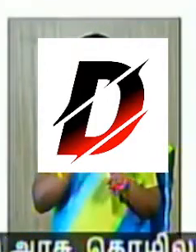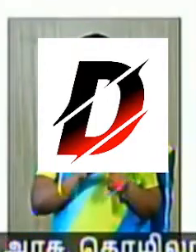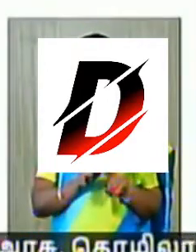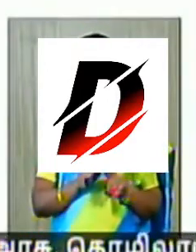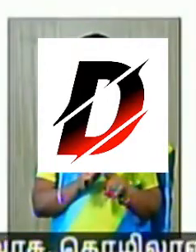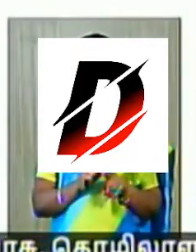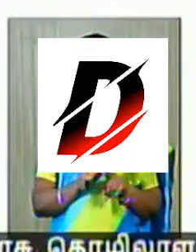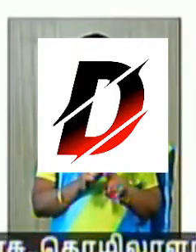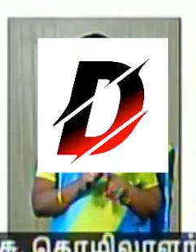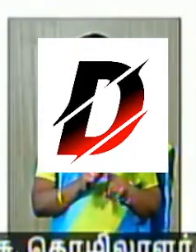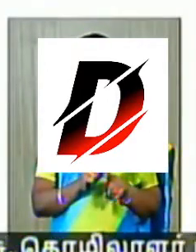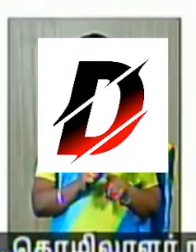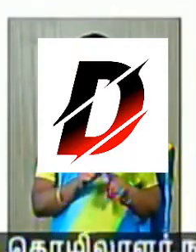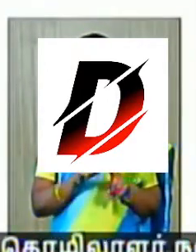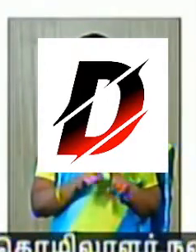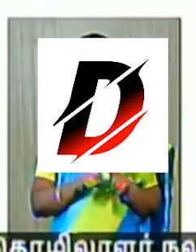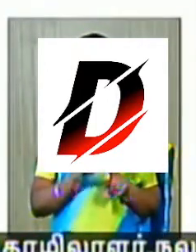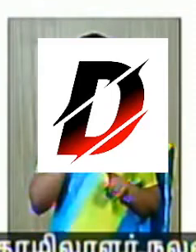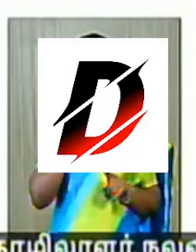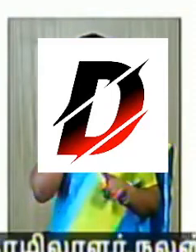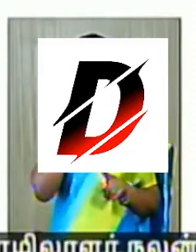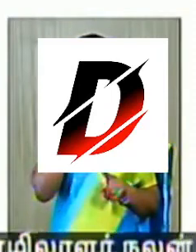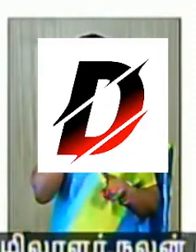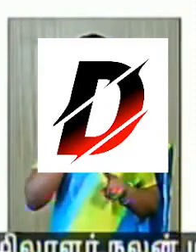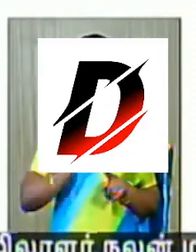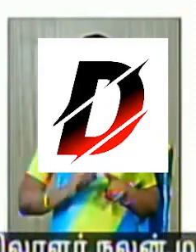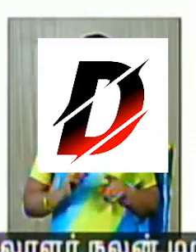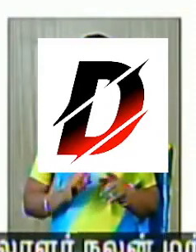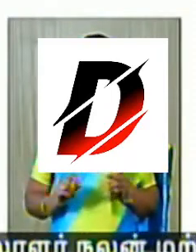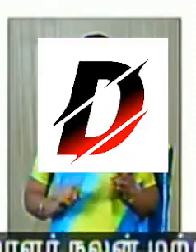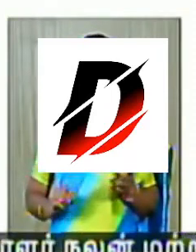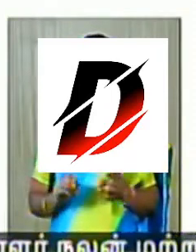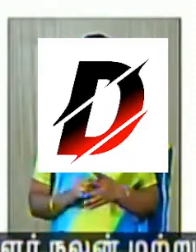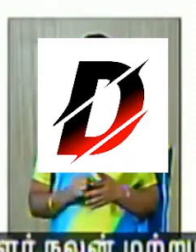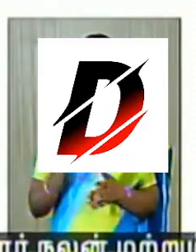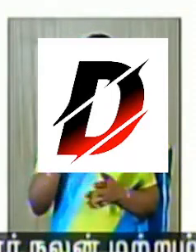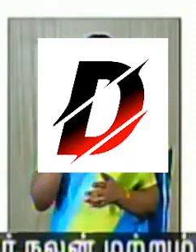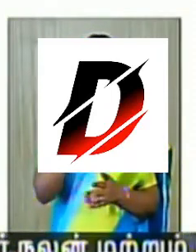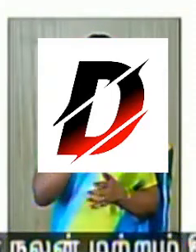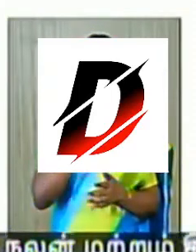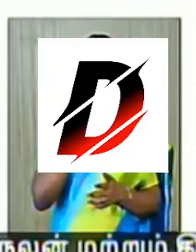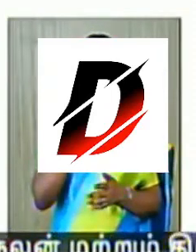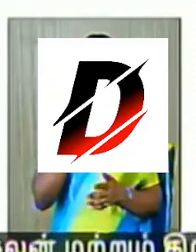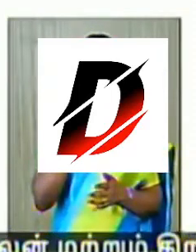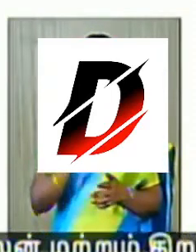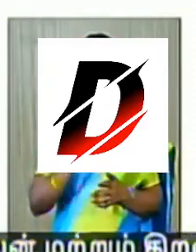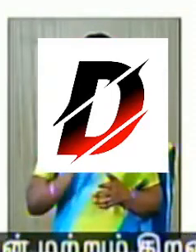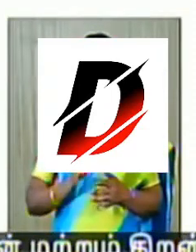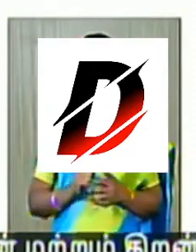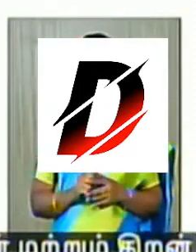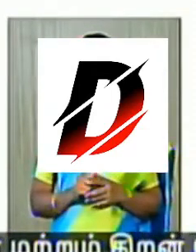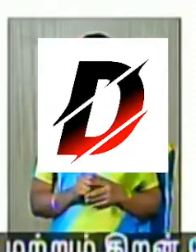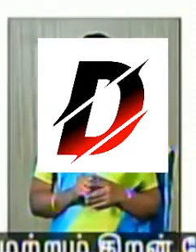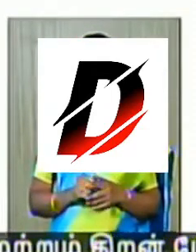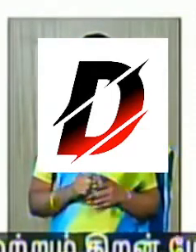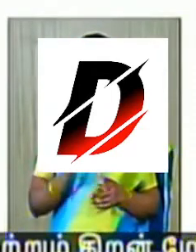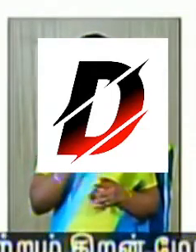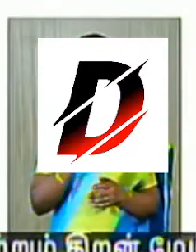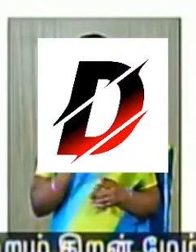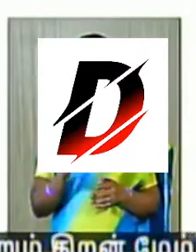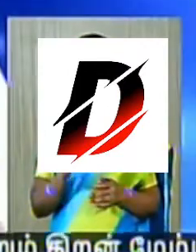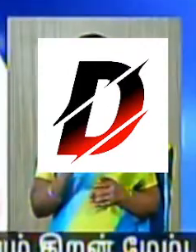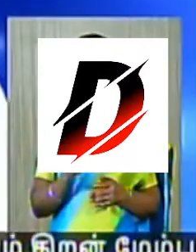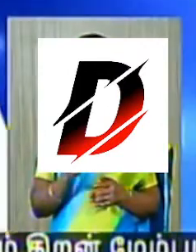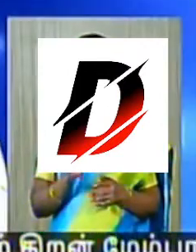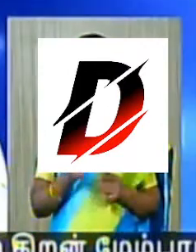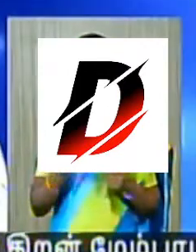x²னா எக்ஸோட மதிப்பை எல்லாத்தையும் வர்க்கப்படுத்தி எழுதணும். அப்படி வர்க்கப்படுத்தி எழுதும் போது போன வகுப்பில் என்ன சொல்லியிருந்தேன், மைனஸ் என்றாக இருந்தாலும் அது மிக எண்ணாக